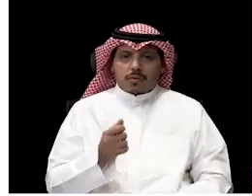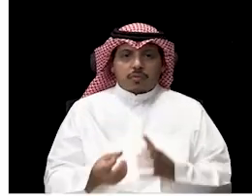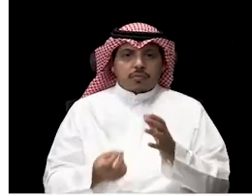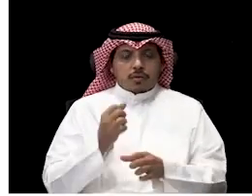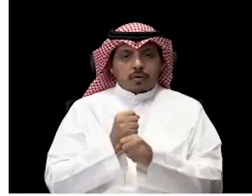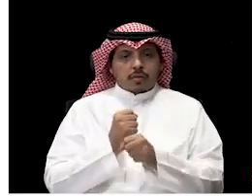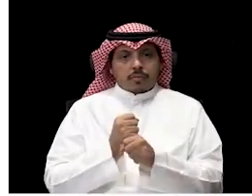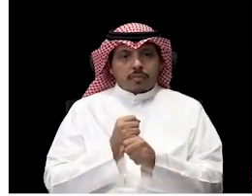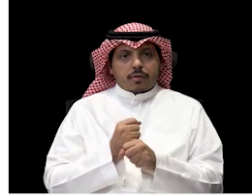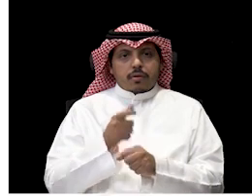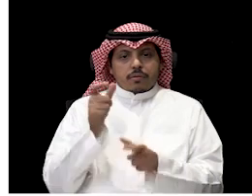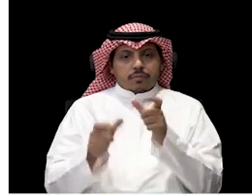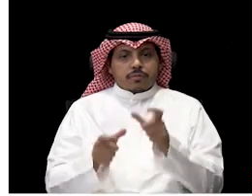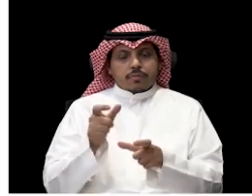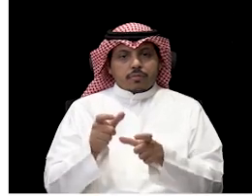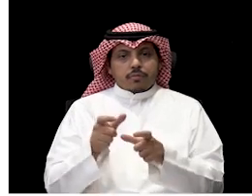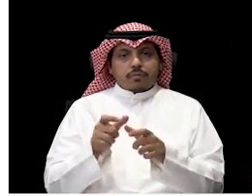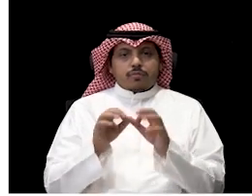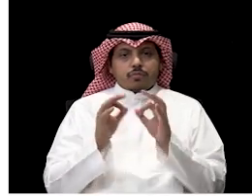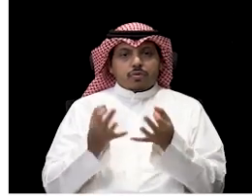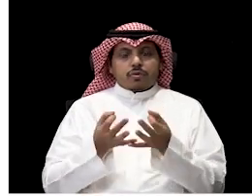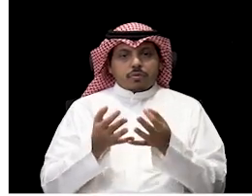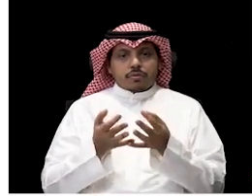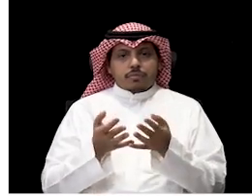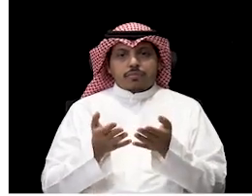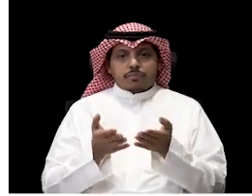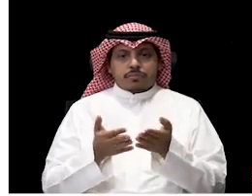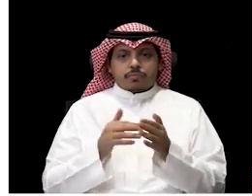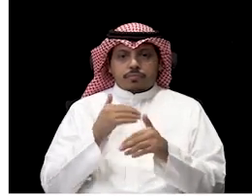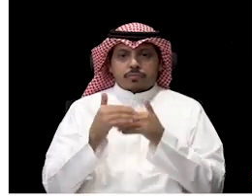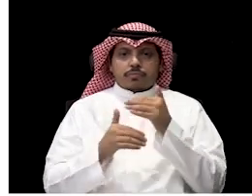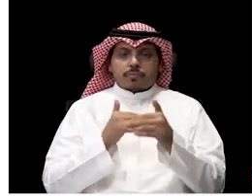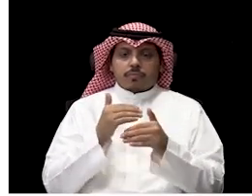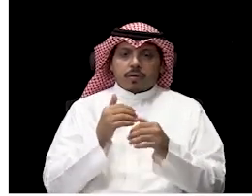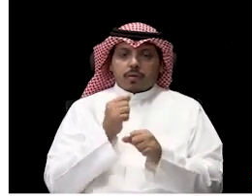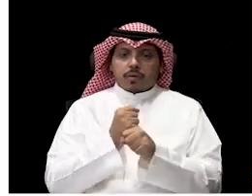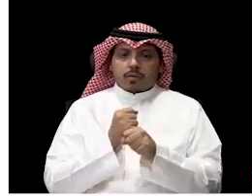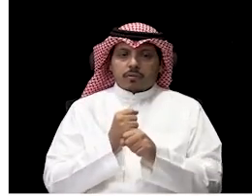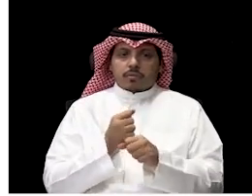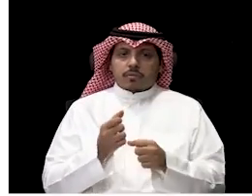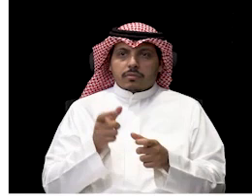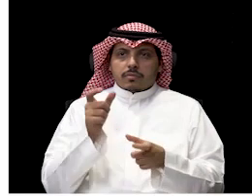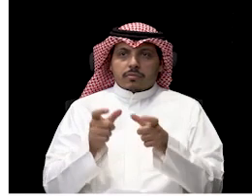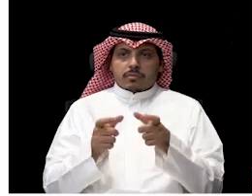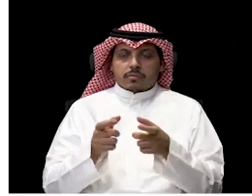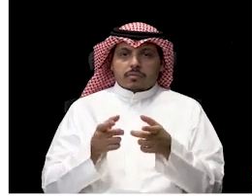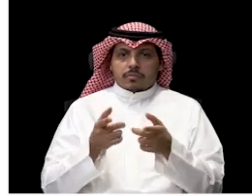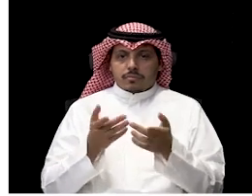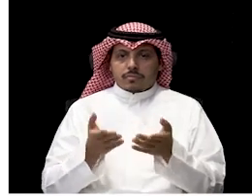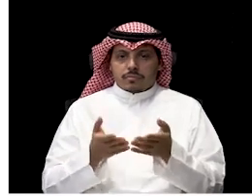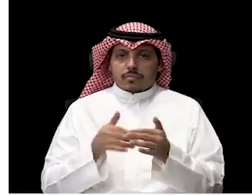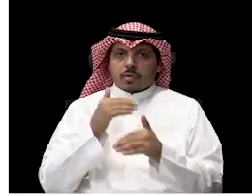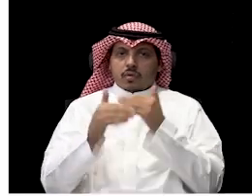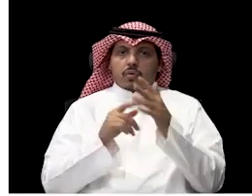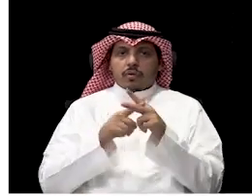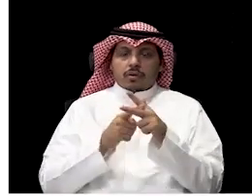عمل لأفراد المجتمع. تطور قطاعات العمل والإنتاج. مع التقدم العلمي والتطور